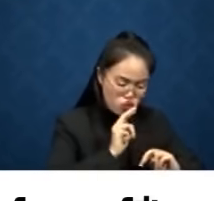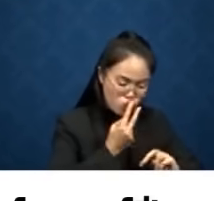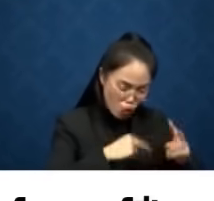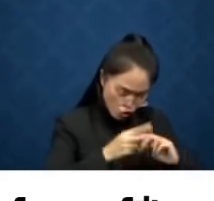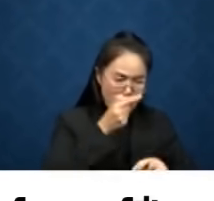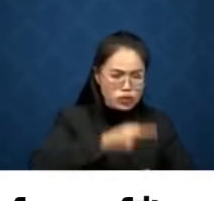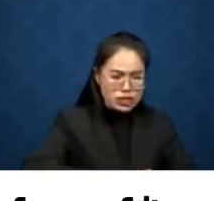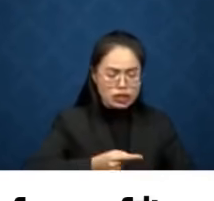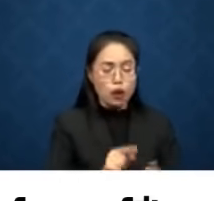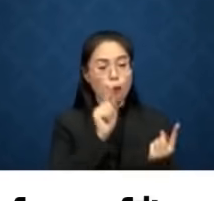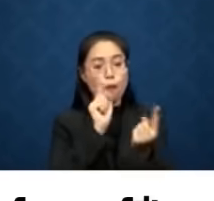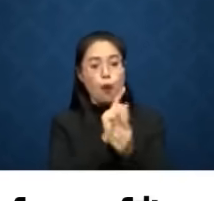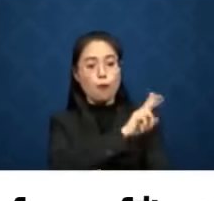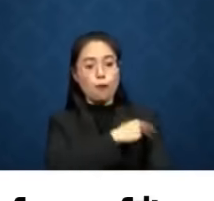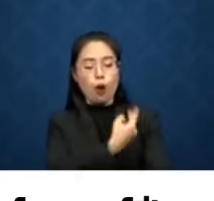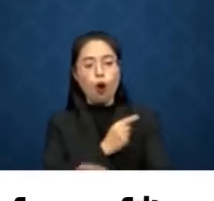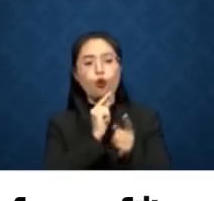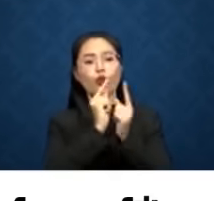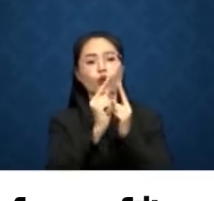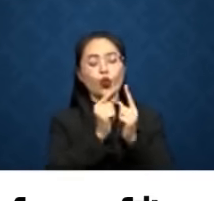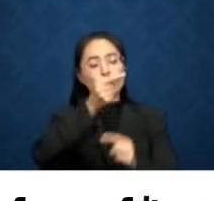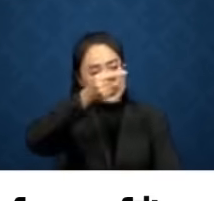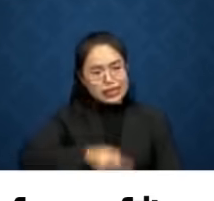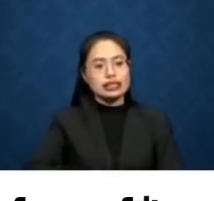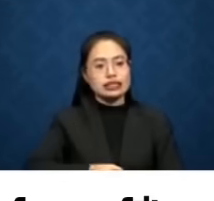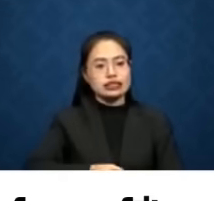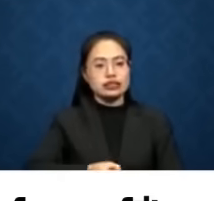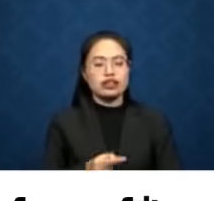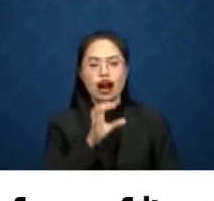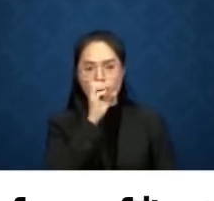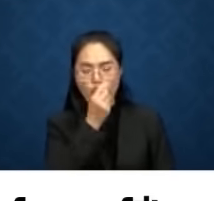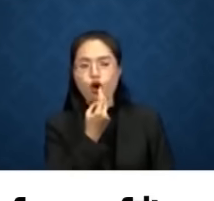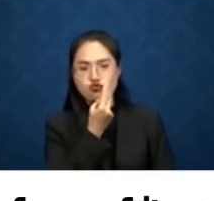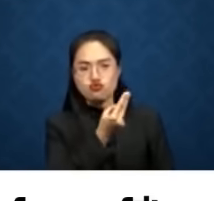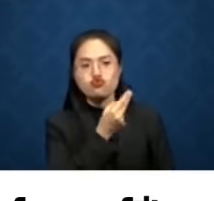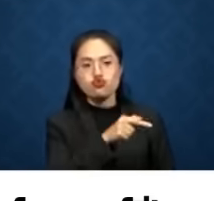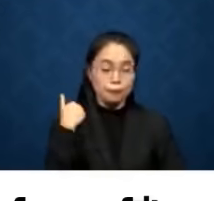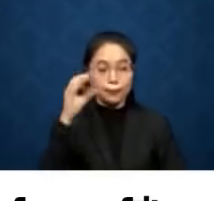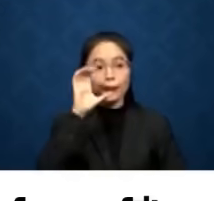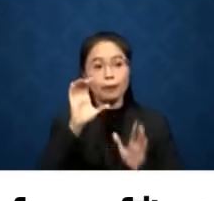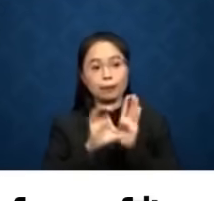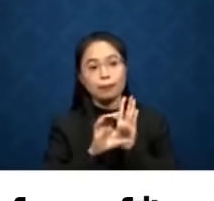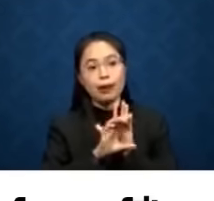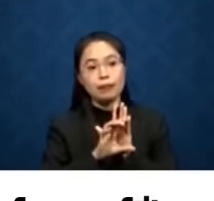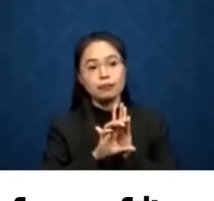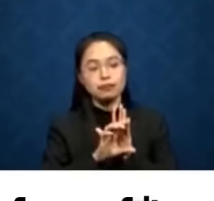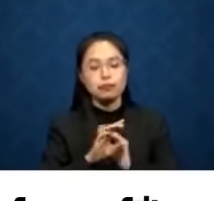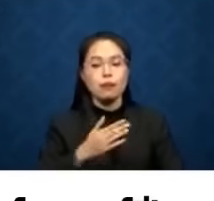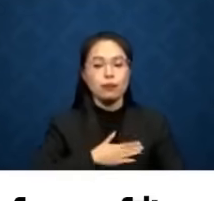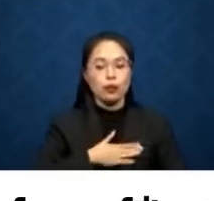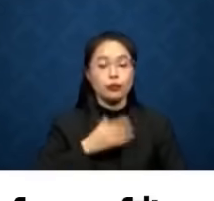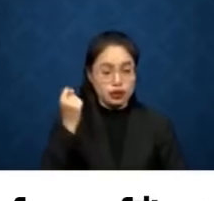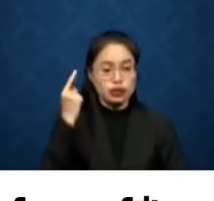ยันจริงซึ่งๆในส่วนถ้าเปิดเผยได้ผมก็จะให้เปิดเผยครับแล้วก็ยินดีให้ความร่วมมือครับอือ่ะนี่คือประเด็นของคุณ